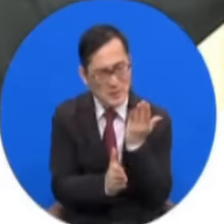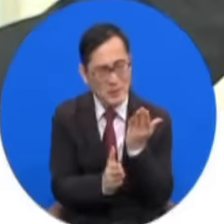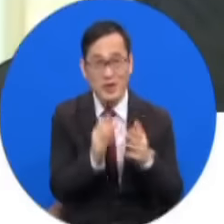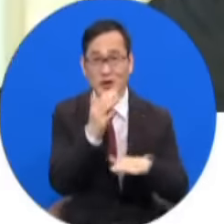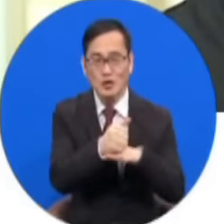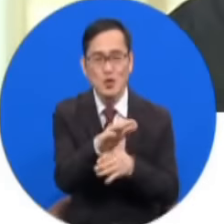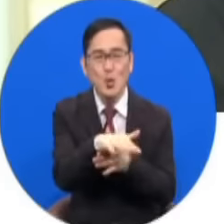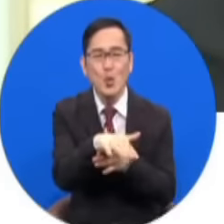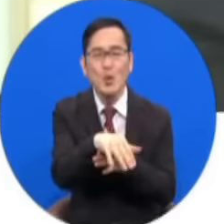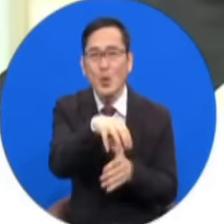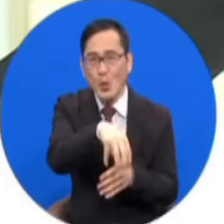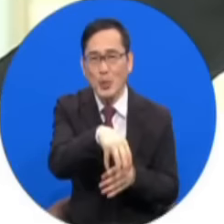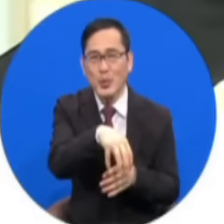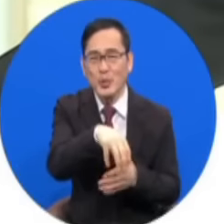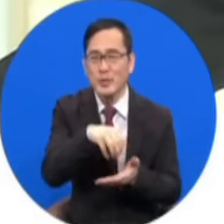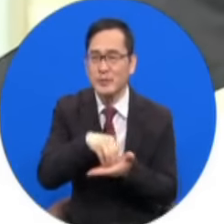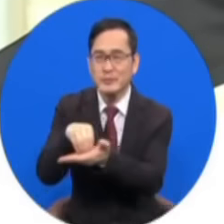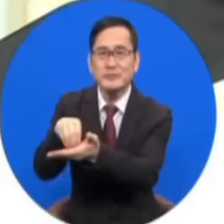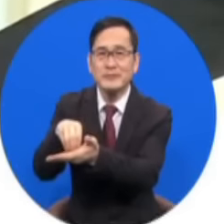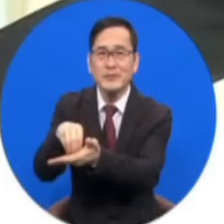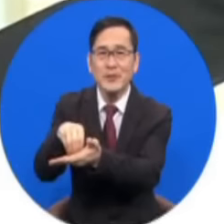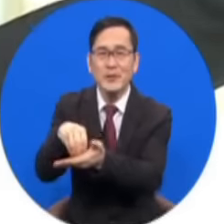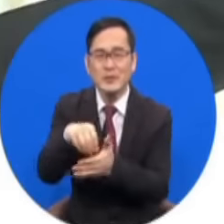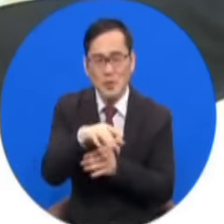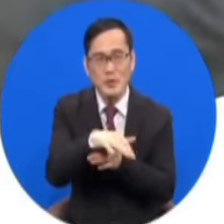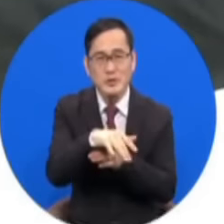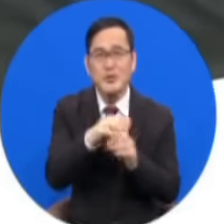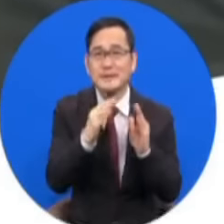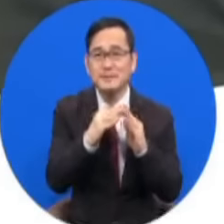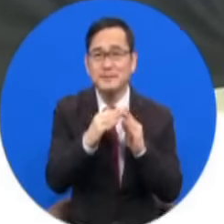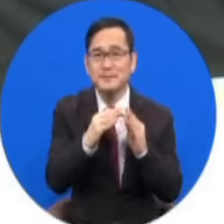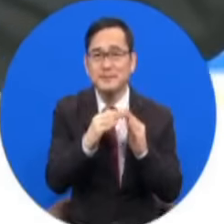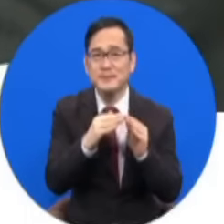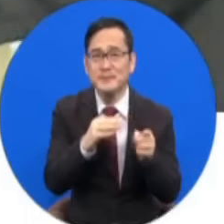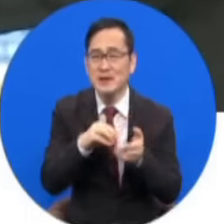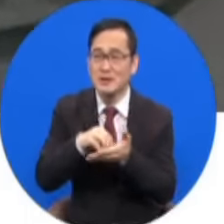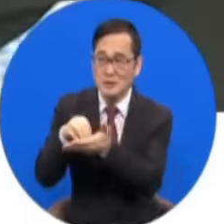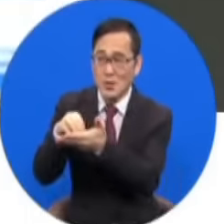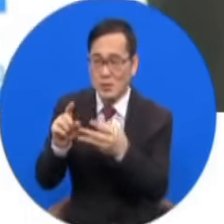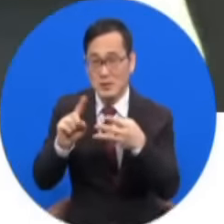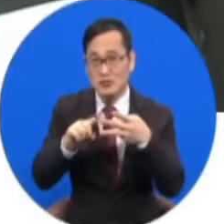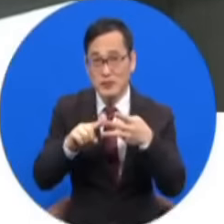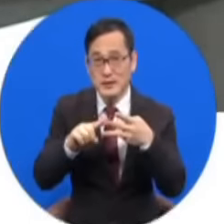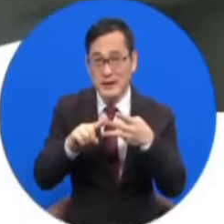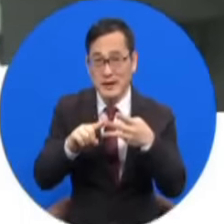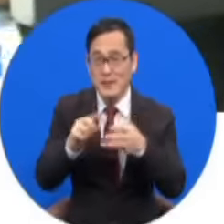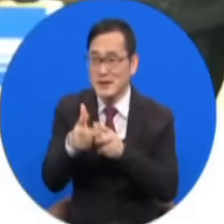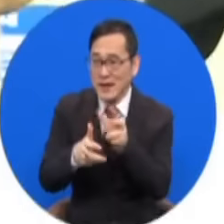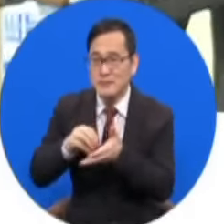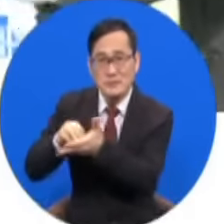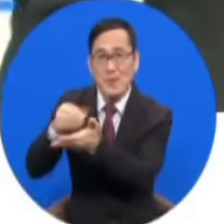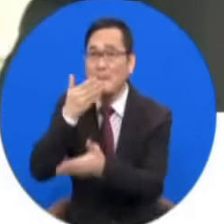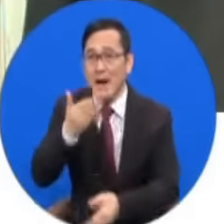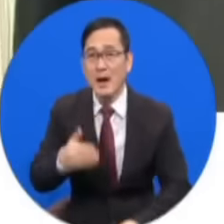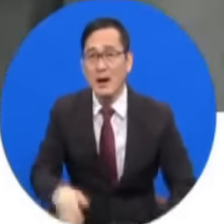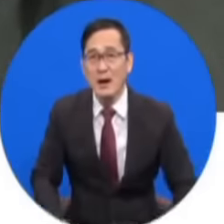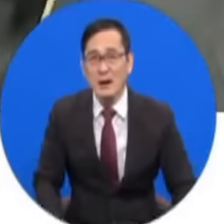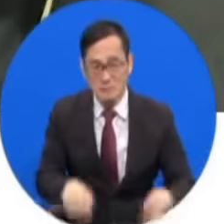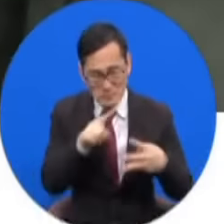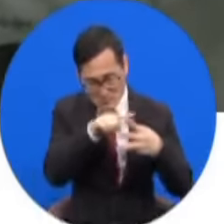민박 업은 등록하고 영업하면 됐었는데 그것도 안 했다라는 그런 이야기인가 자 왜 안 했을까 그러니까 일단은 뭐